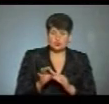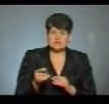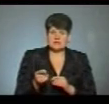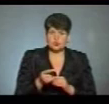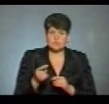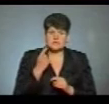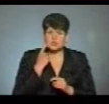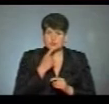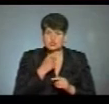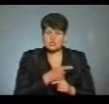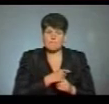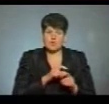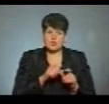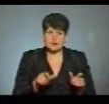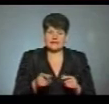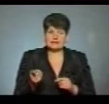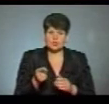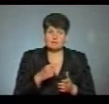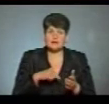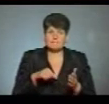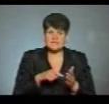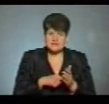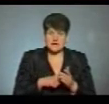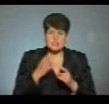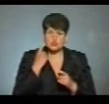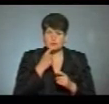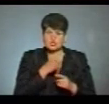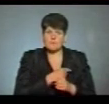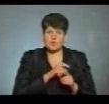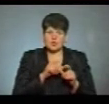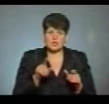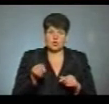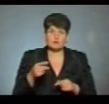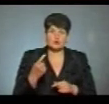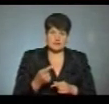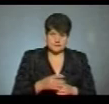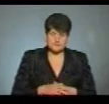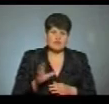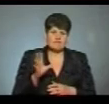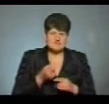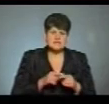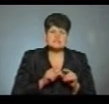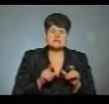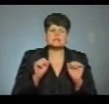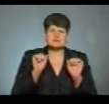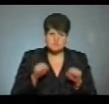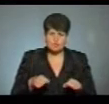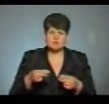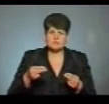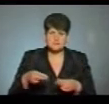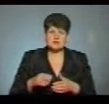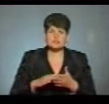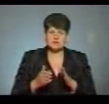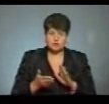Тернопільська стоматологічна поліклініка і Тернопільська міська стоматологічна поліклініка номер 1. Всі ці заклади зможуть підписати договір